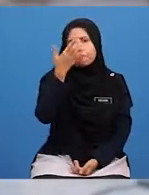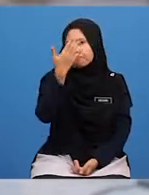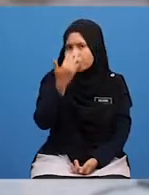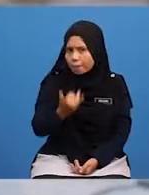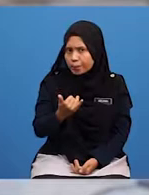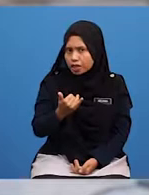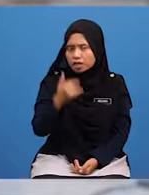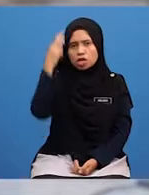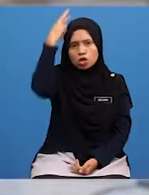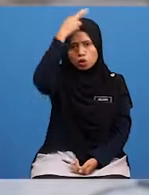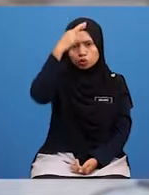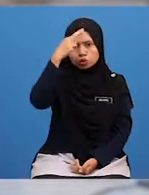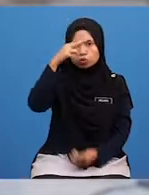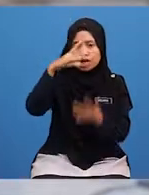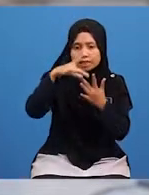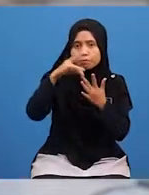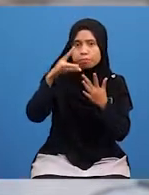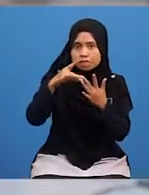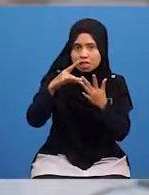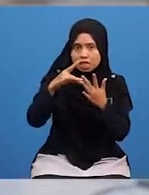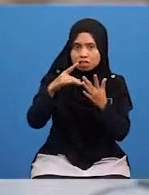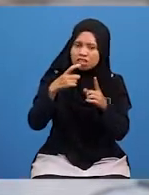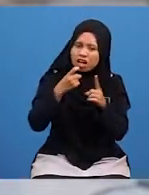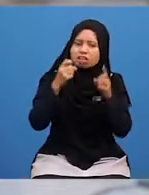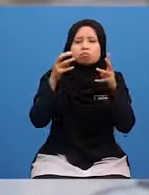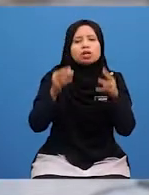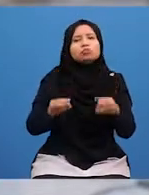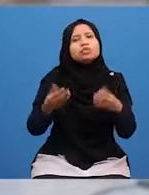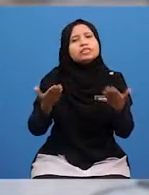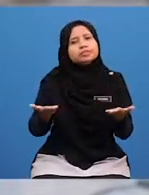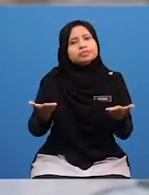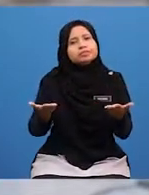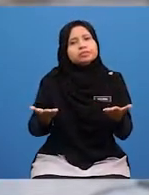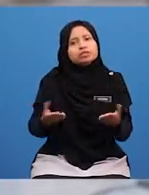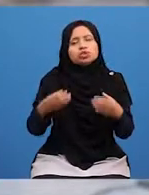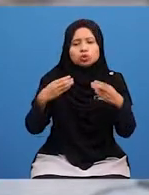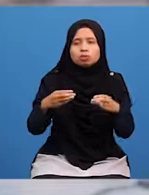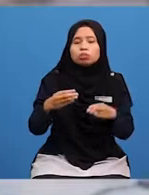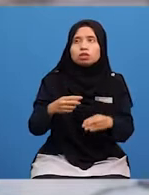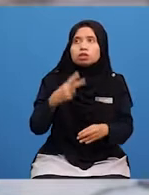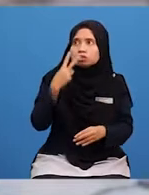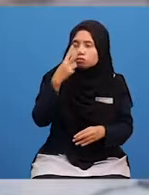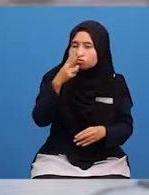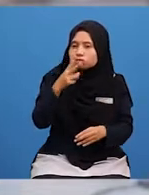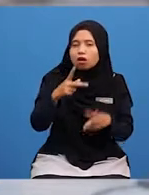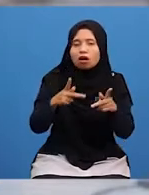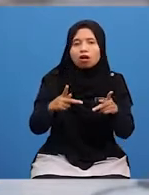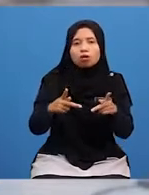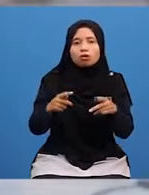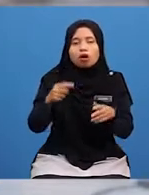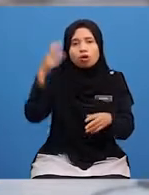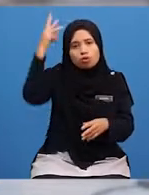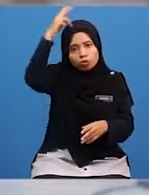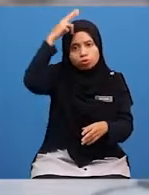mengapakah Rasul dipilih daripada kalangan manusia. Cuba bayangkan seandainya Rasul